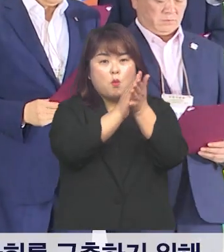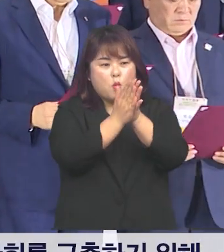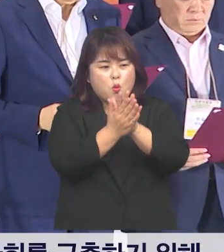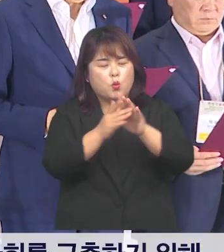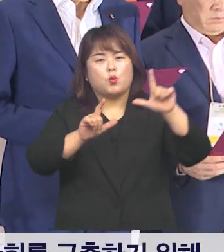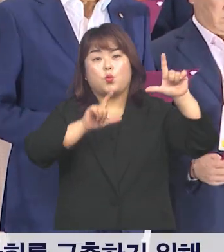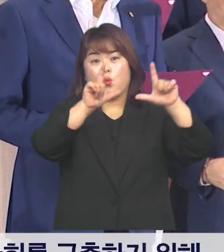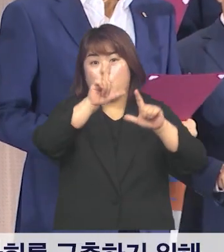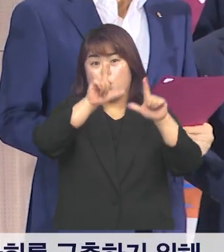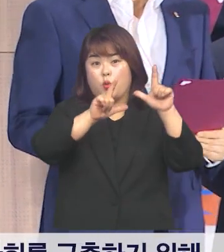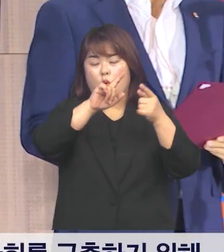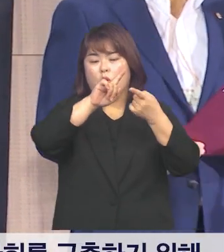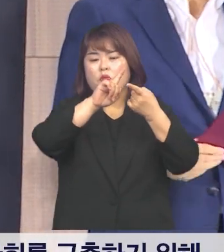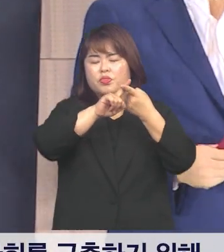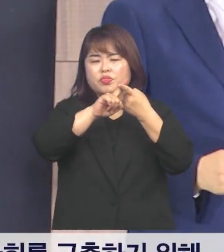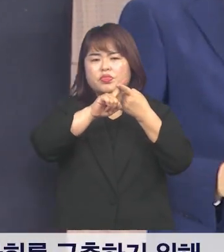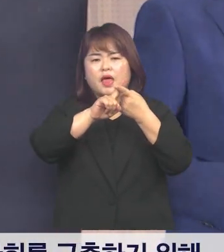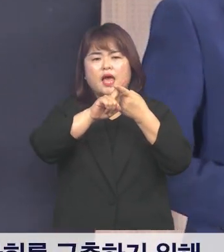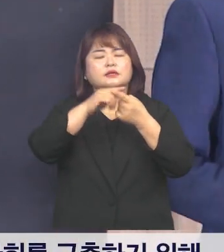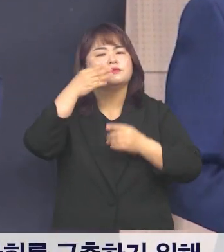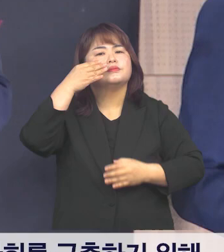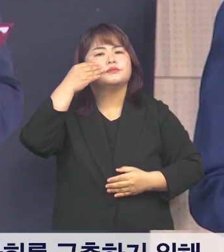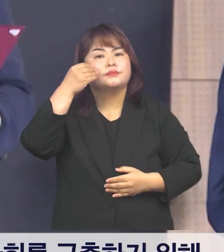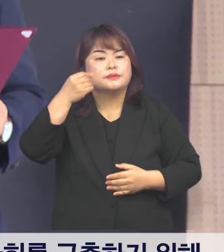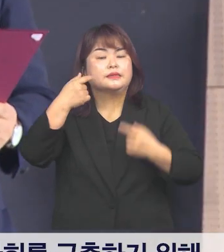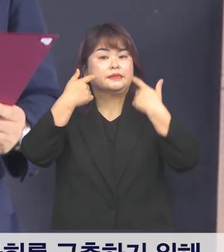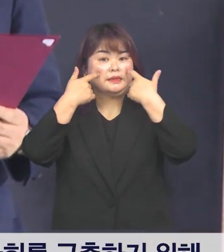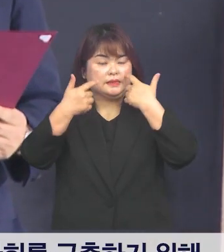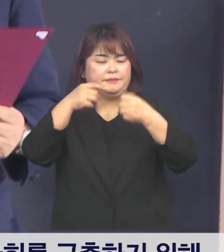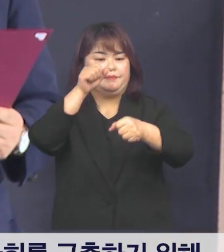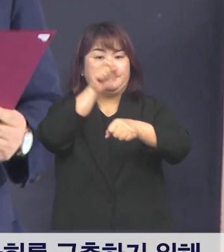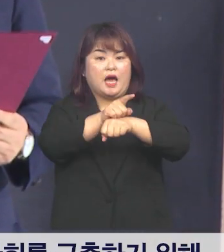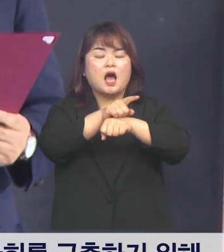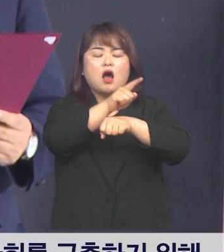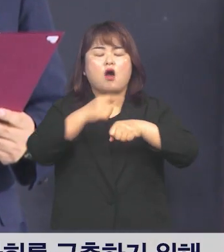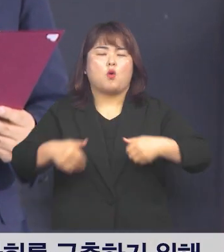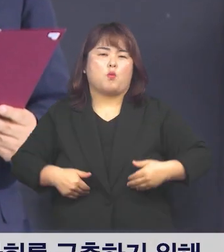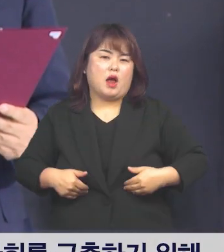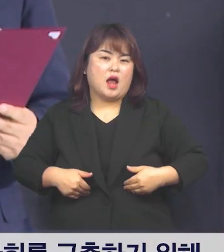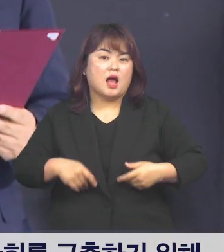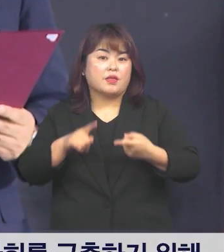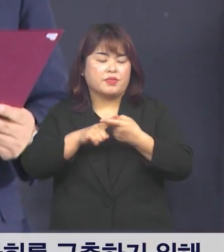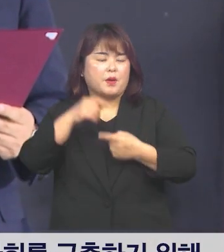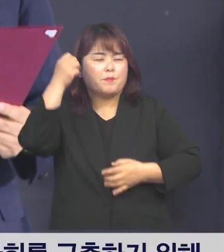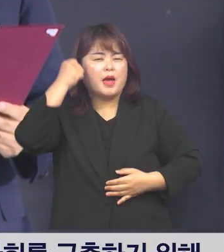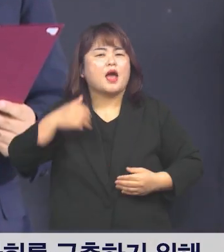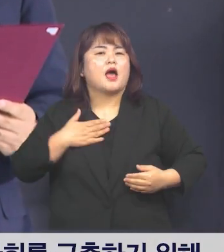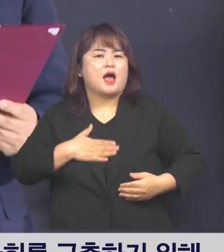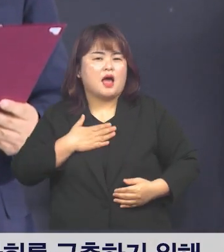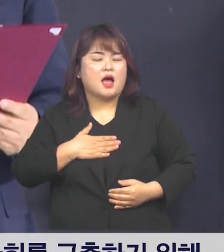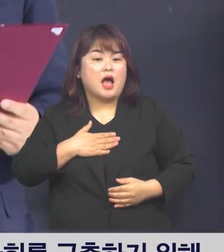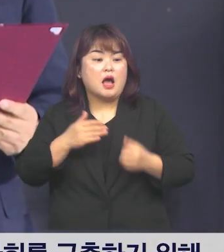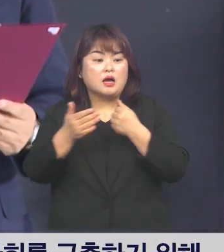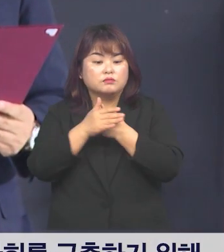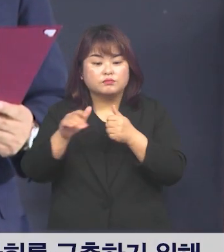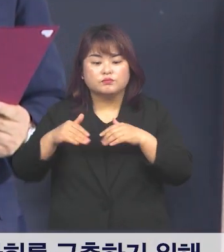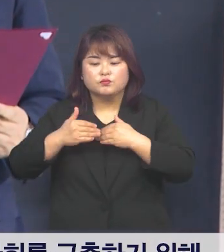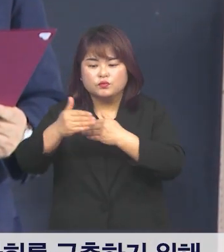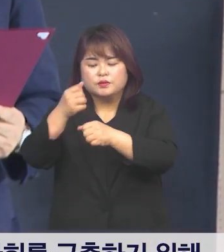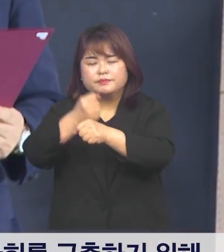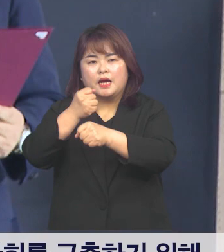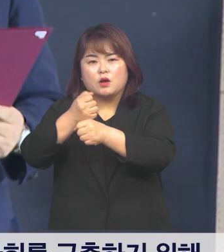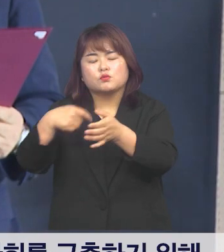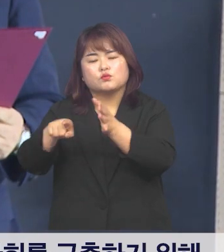변화하는 기후에 적응해야 하는 필요성을 명확히 인식하고 기후 적응 사회를 구축하기